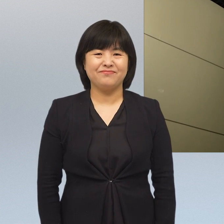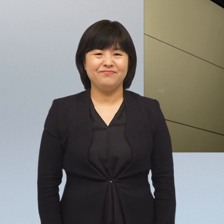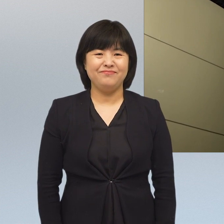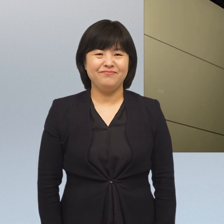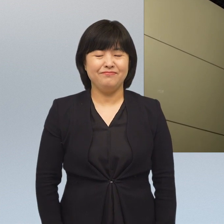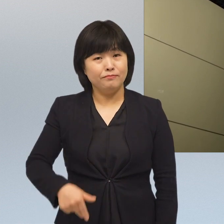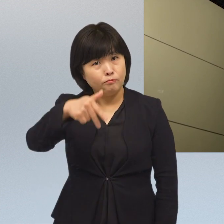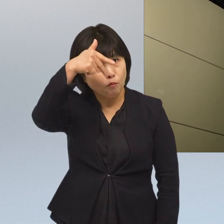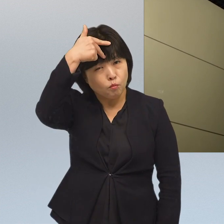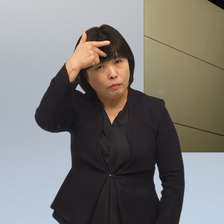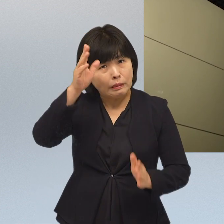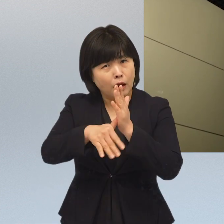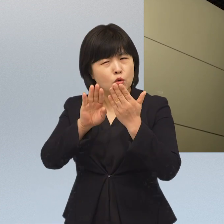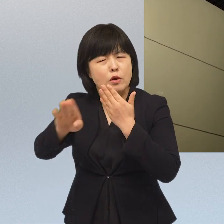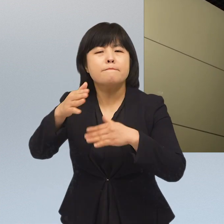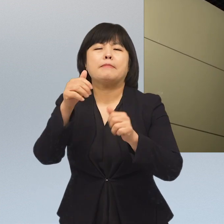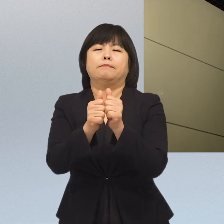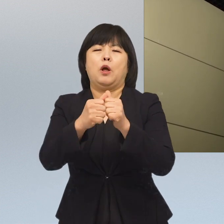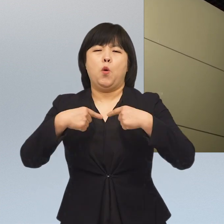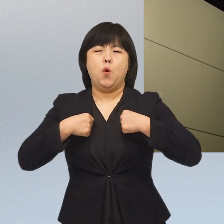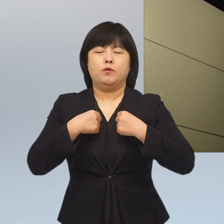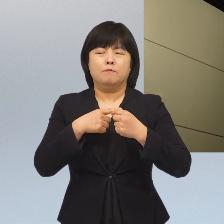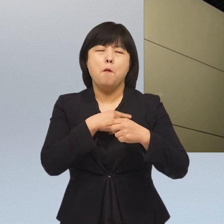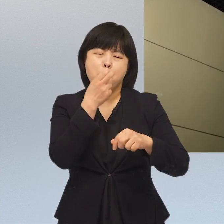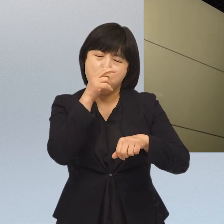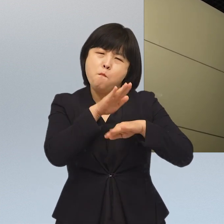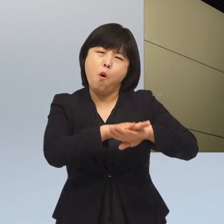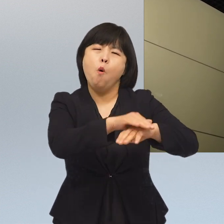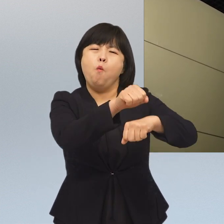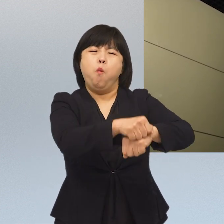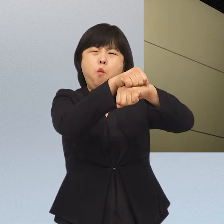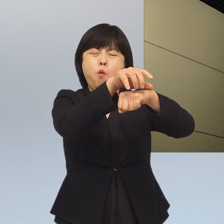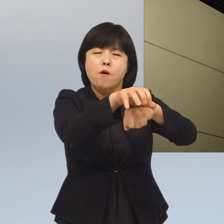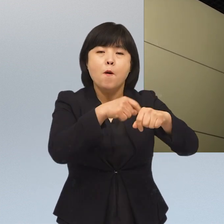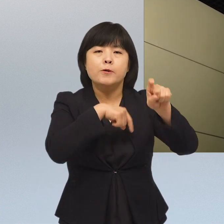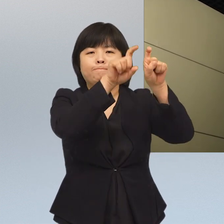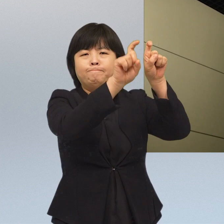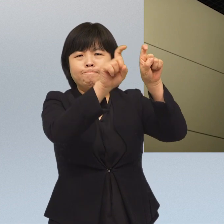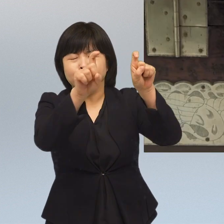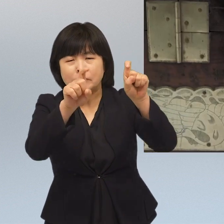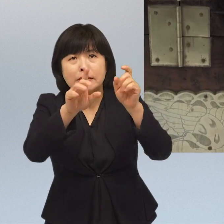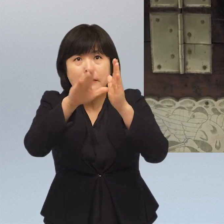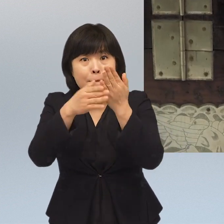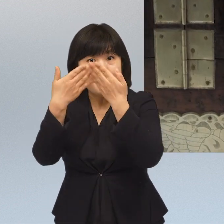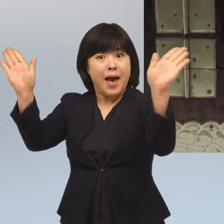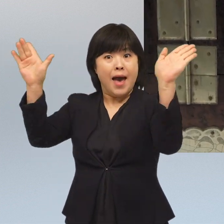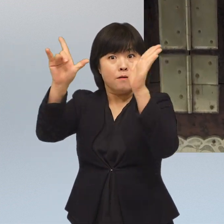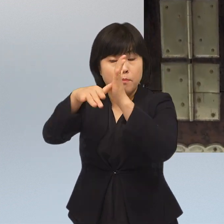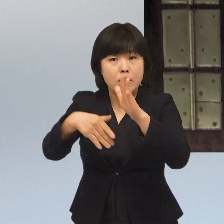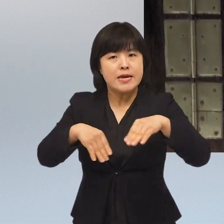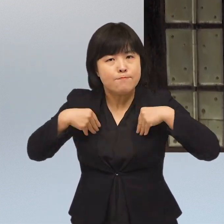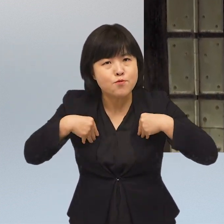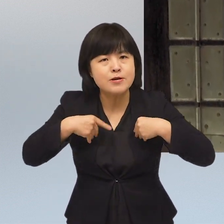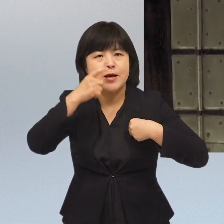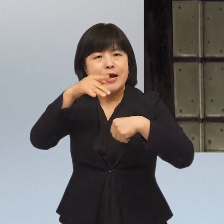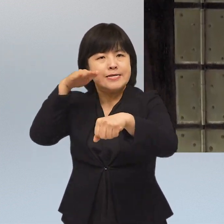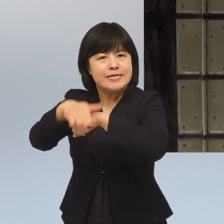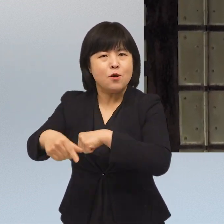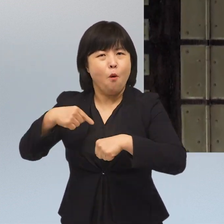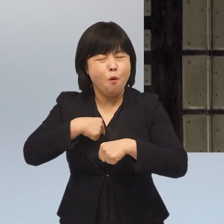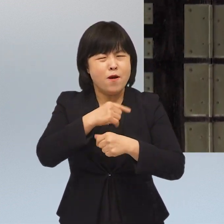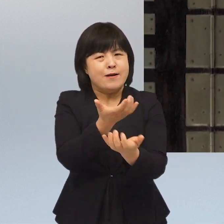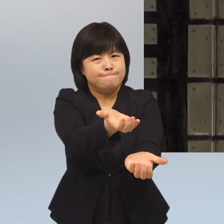있습니다. 조선시대 후기 남성용 의복 수장기구로 사용되던 의거리장은 근대식의 이불과 서양식